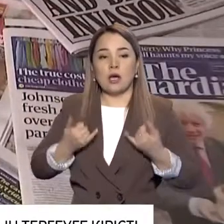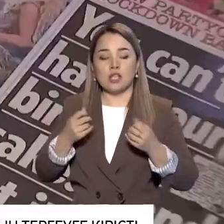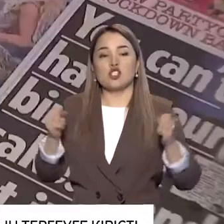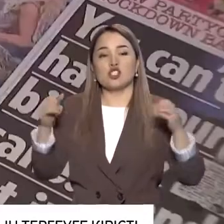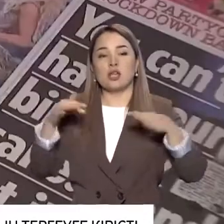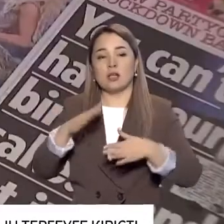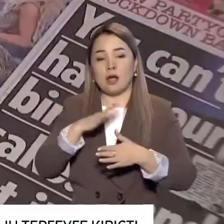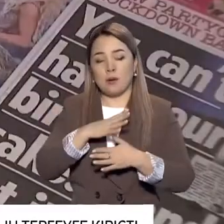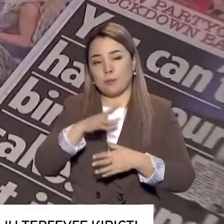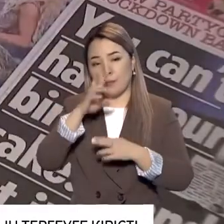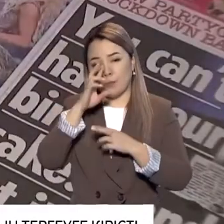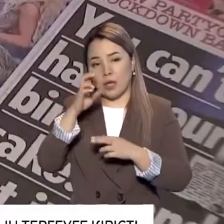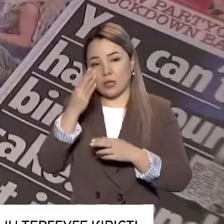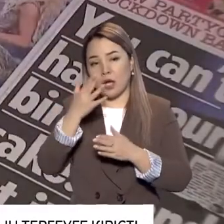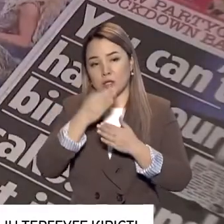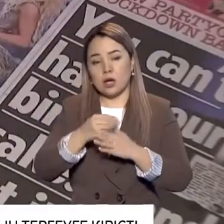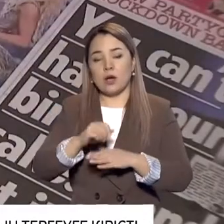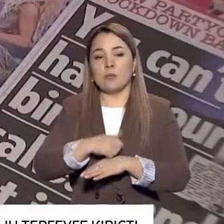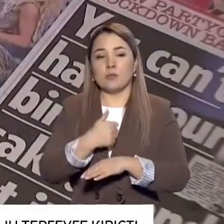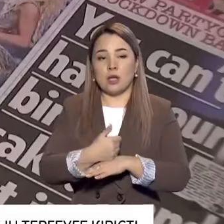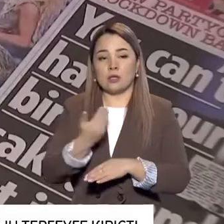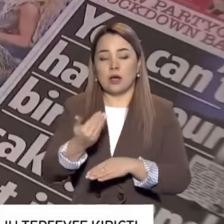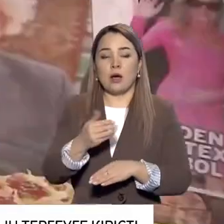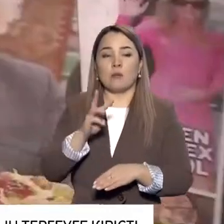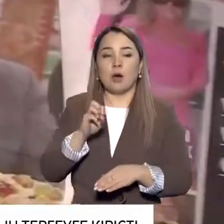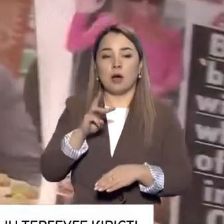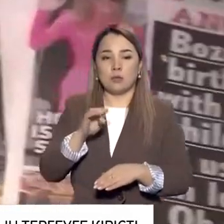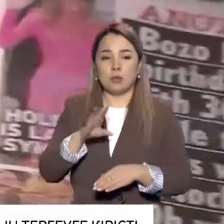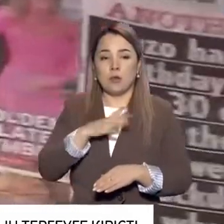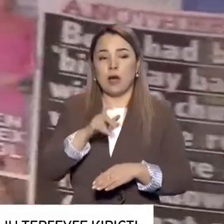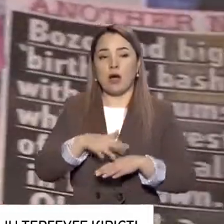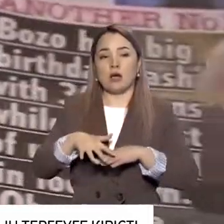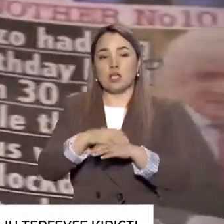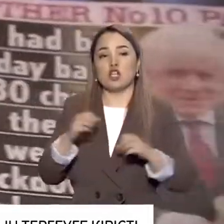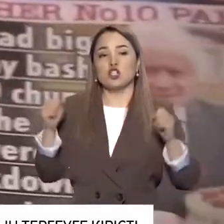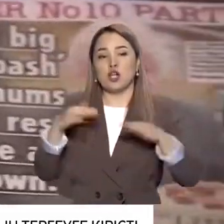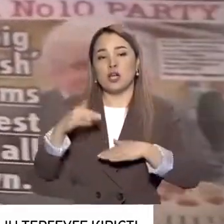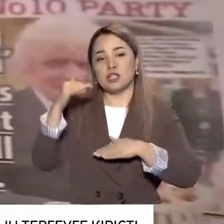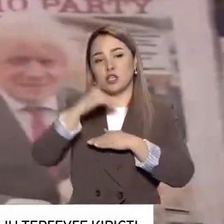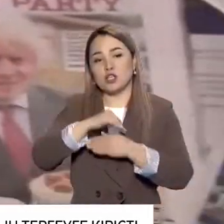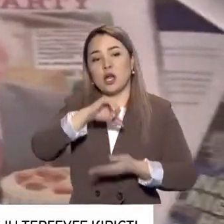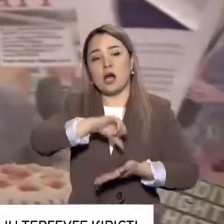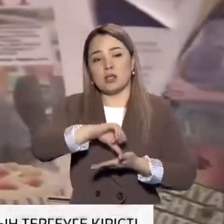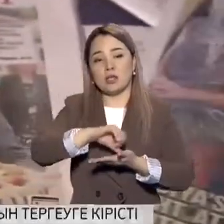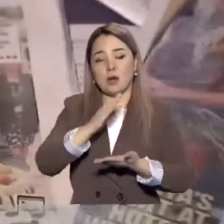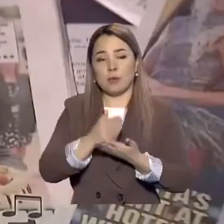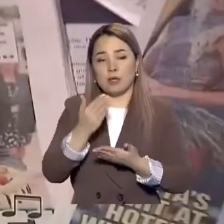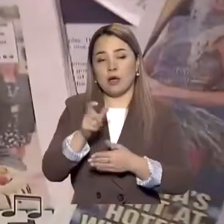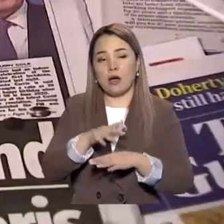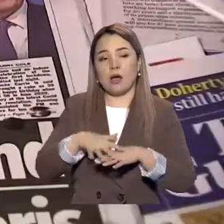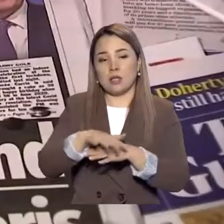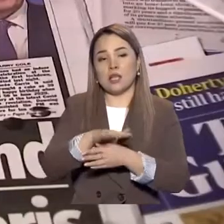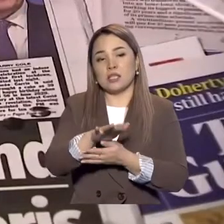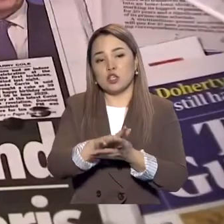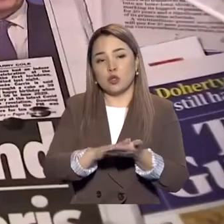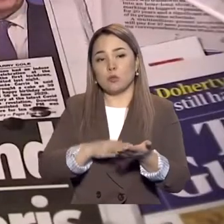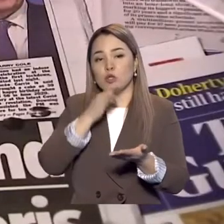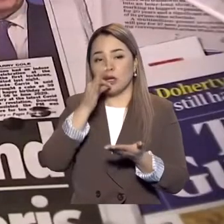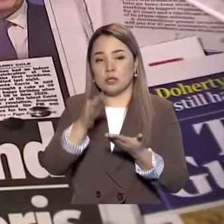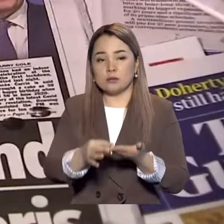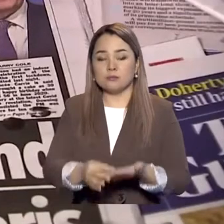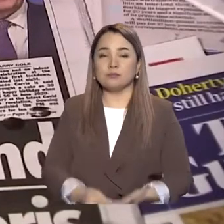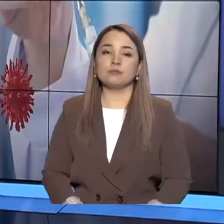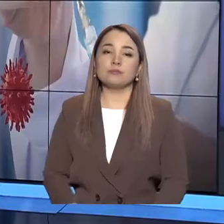жиналған. Британия үкіметінің басшысы сондай-ақ былтыр мамырда адам көп жиналған кешке қатысқан үшін халықтан кешірім сұраған еді.